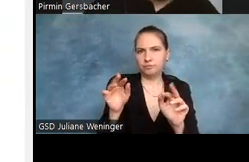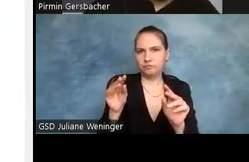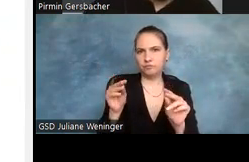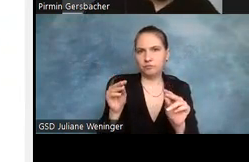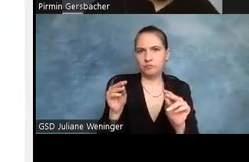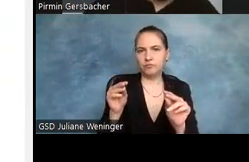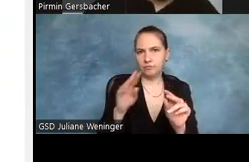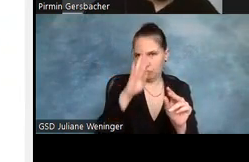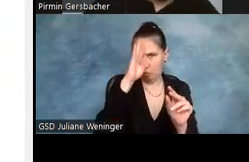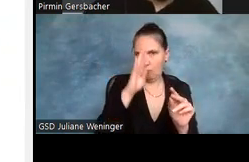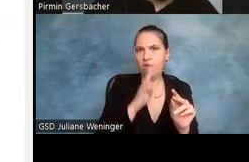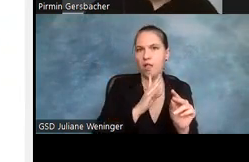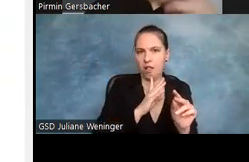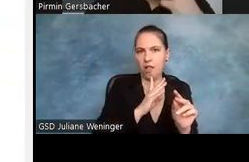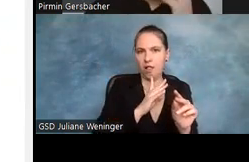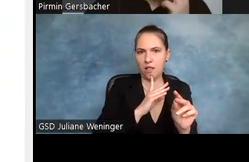Profilen